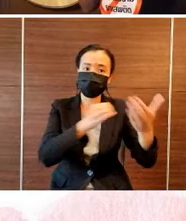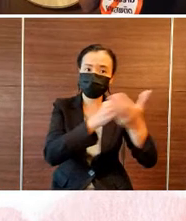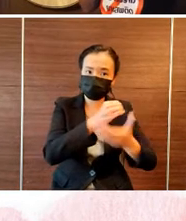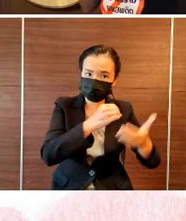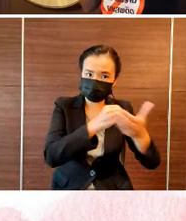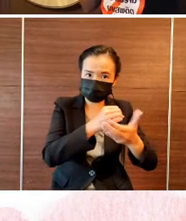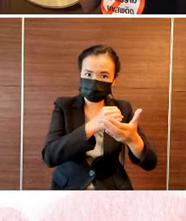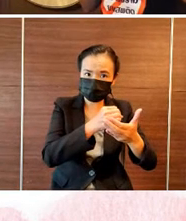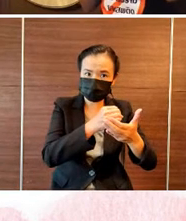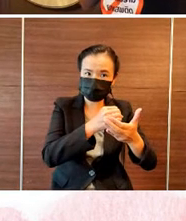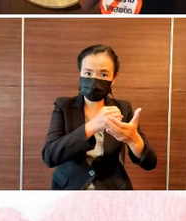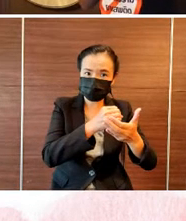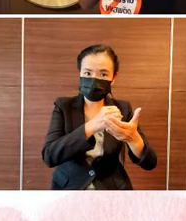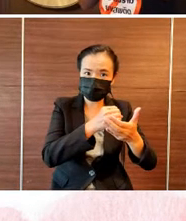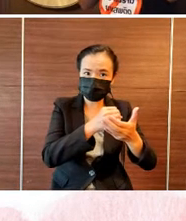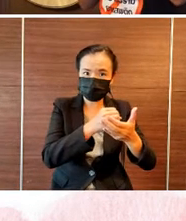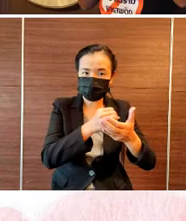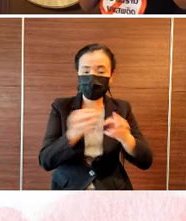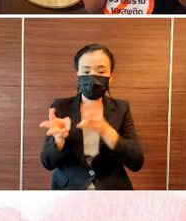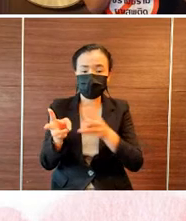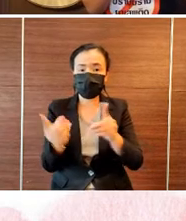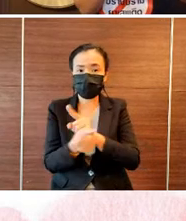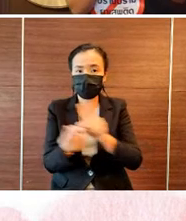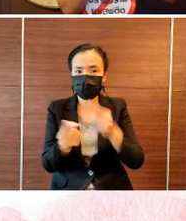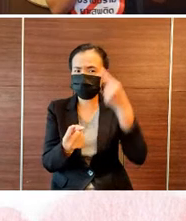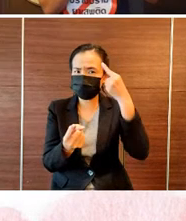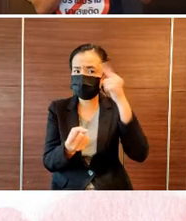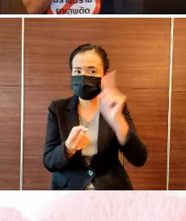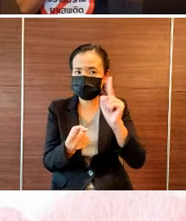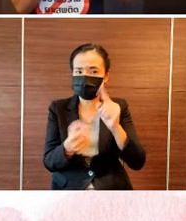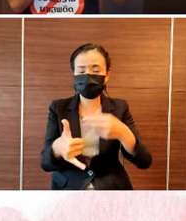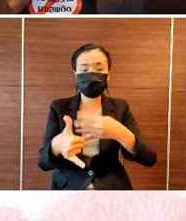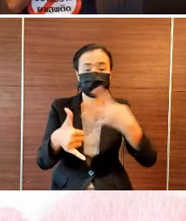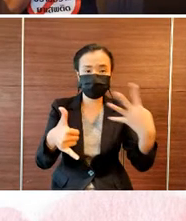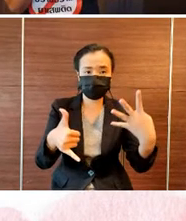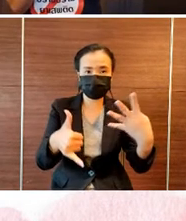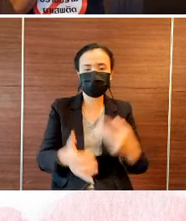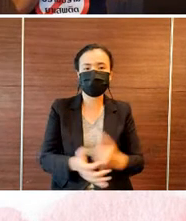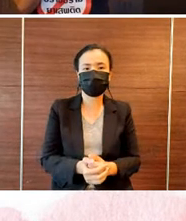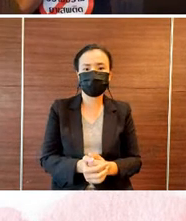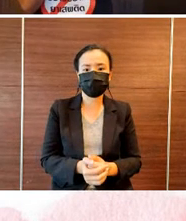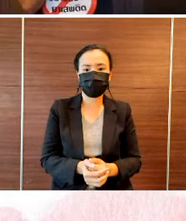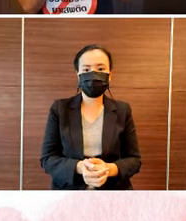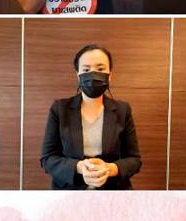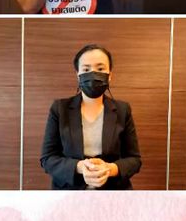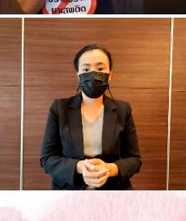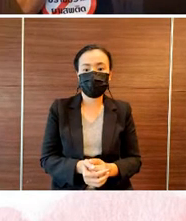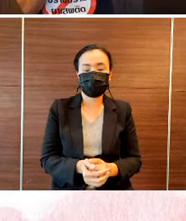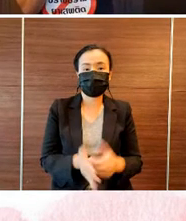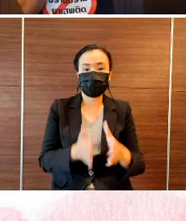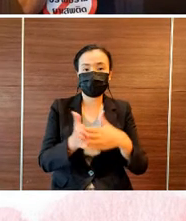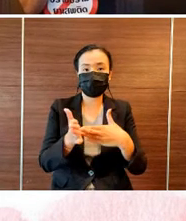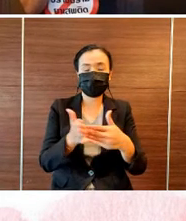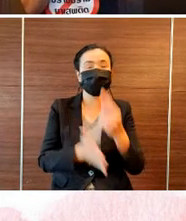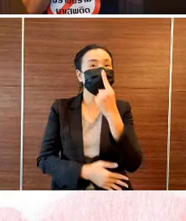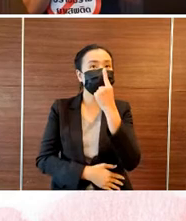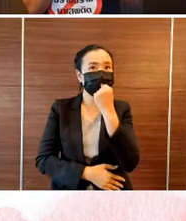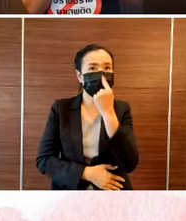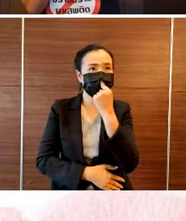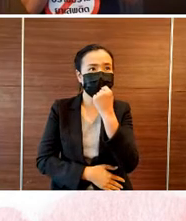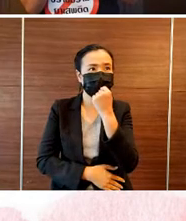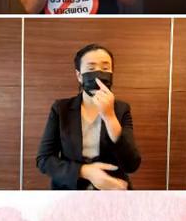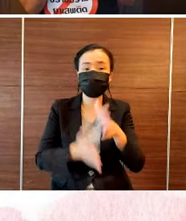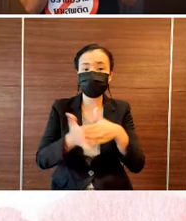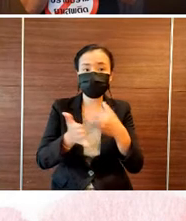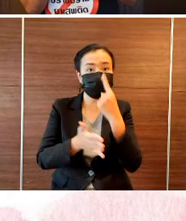แล้วก็พลัสเรื่องของมุมมองของสังคมที่มีต่อความหลากหลายทางเพศเข้าไปอะค่ะเราจะเห็นตัวสีแดงๆด้วยเน